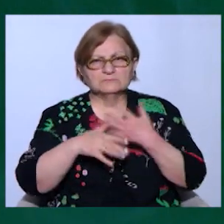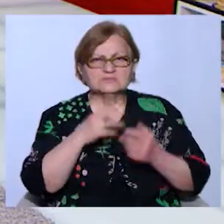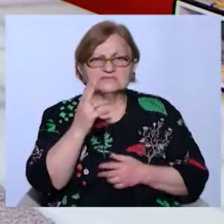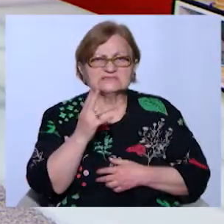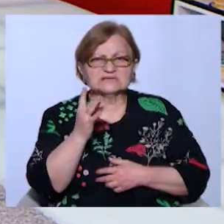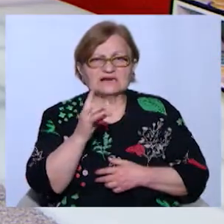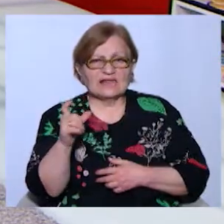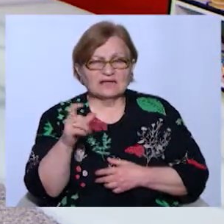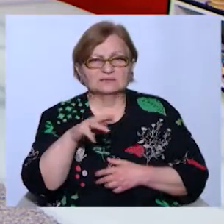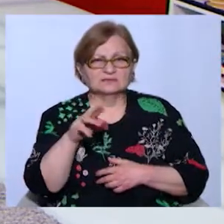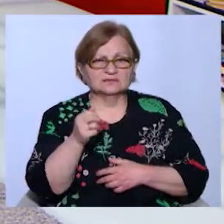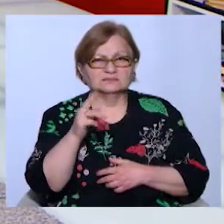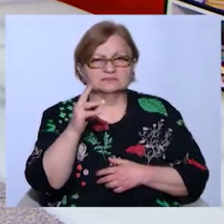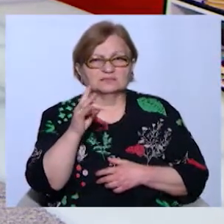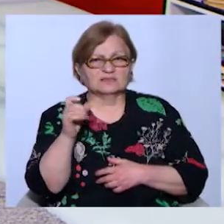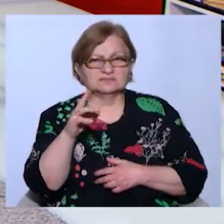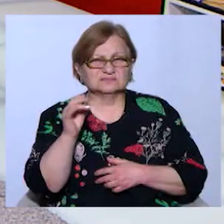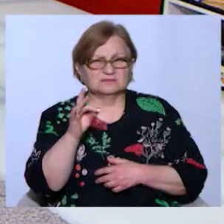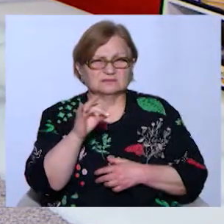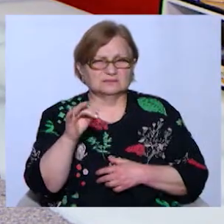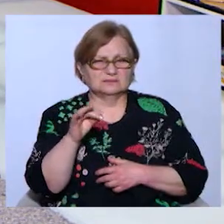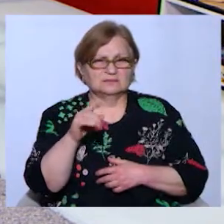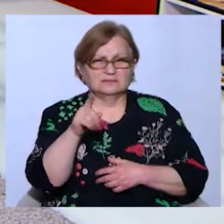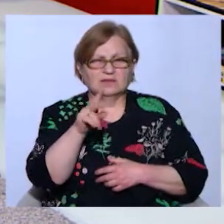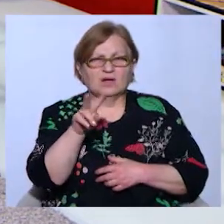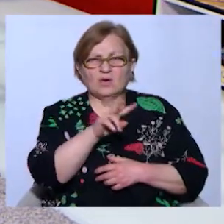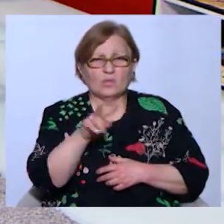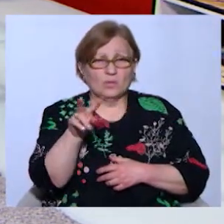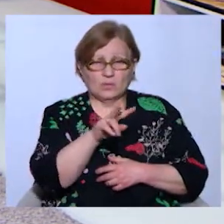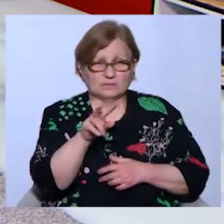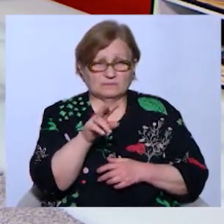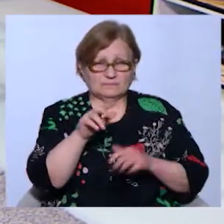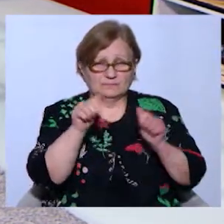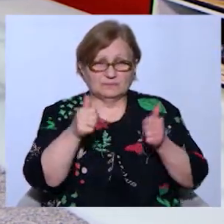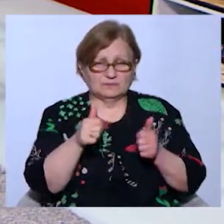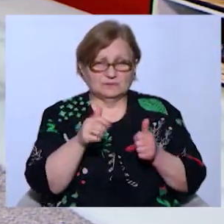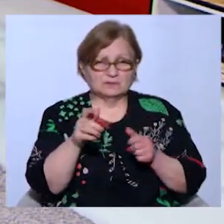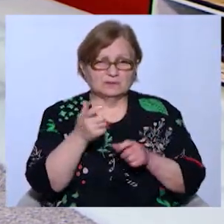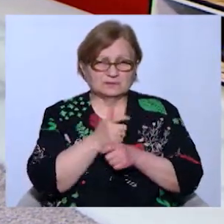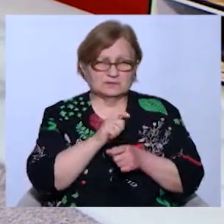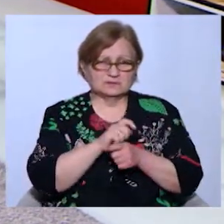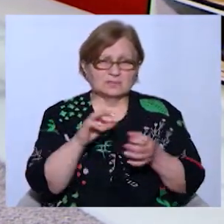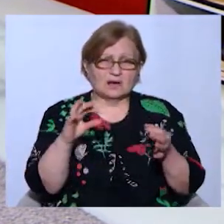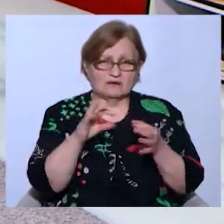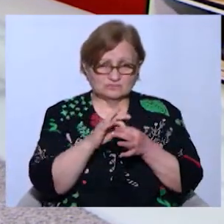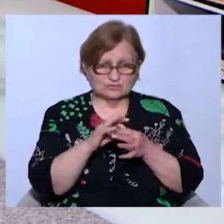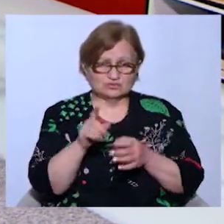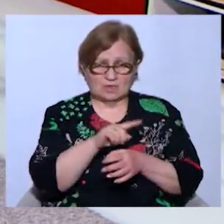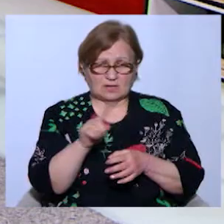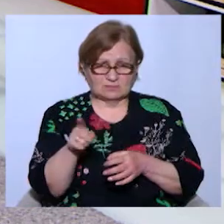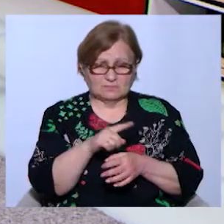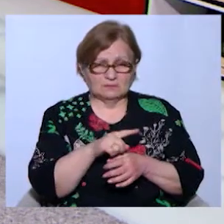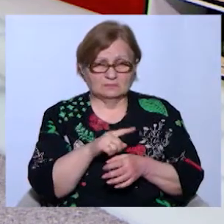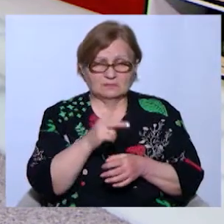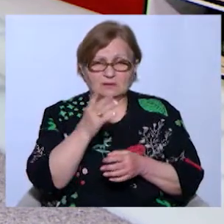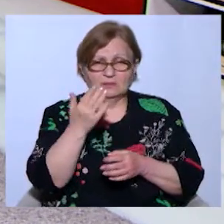და წრე. თუმცა ეს ორი გეომეტრიული ფიგურა ძალიან კავშირში ერთმანეთთან.